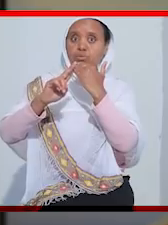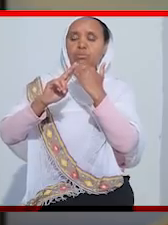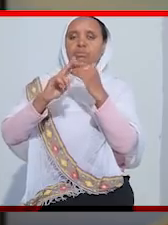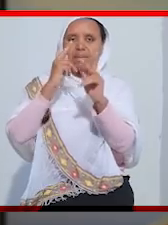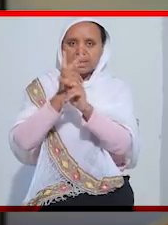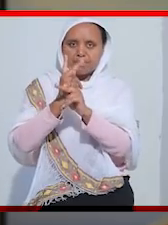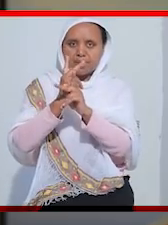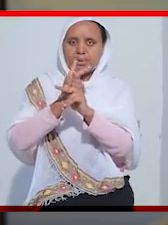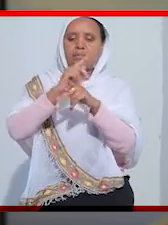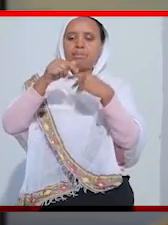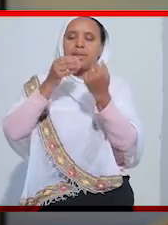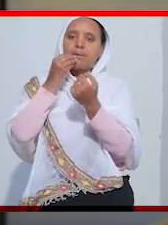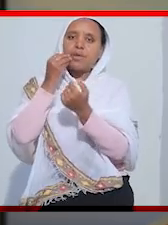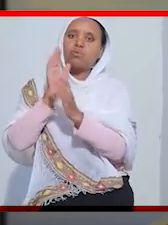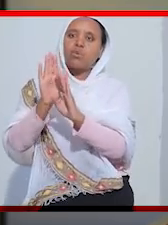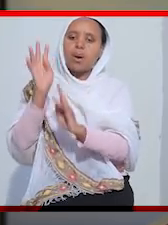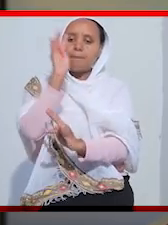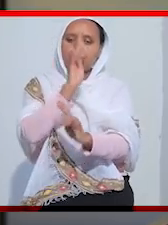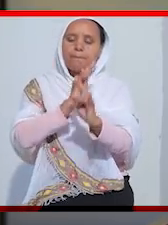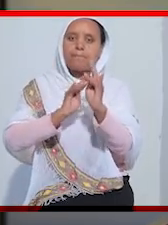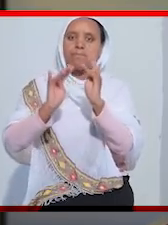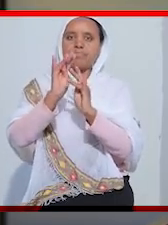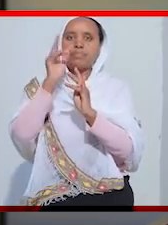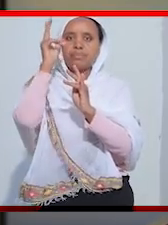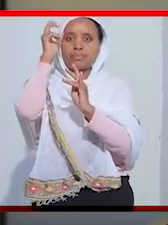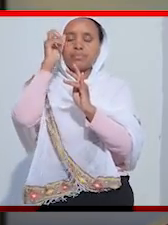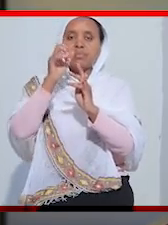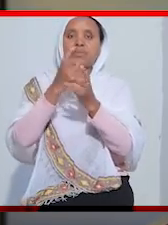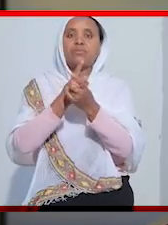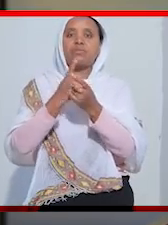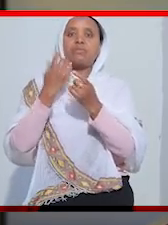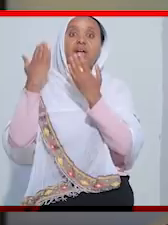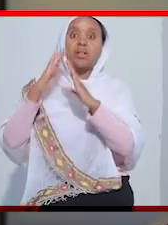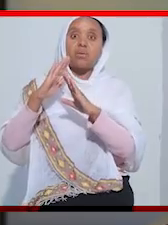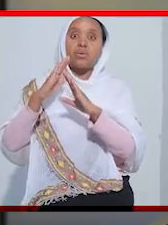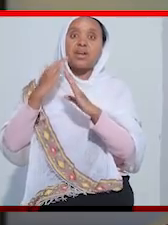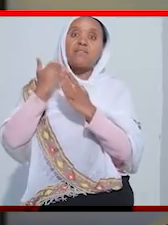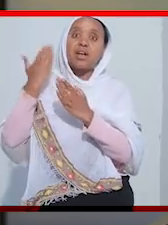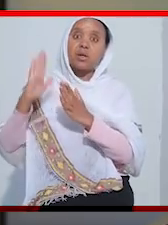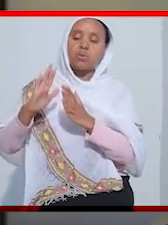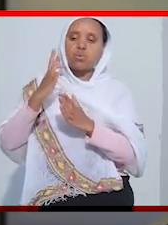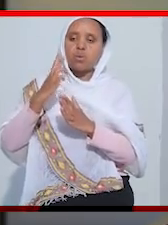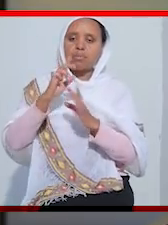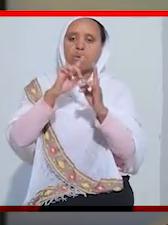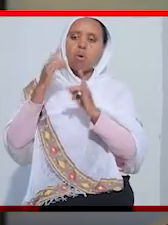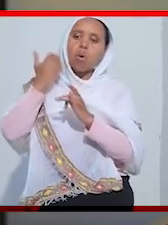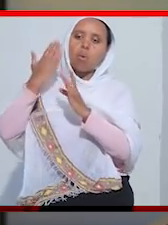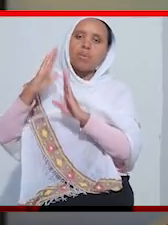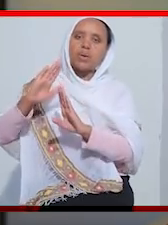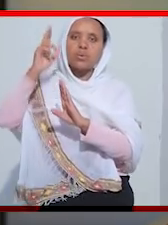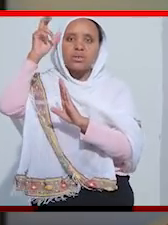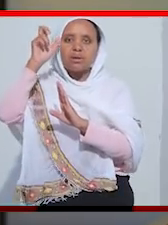ወተአቅቦቱ መጠበቅ በይንተ ቤቱ መከራተ ሰይጣን ፈያታዊ ለባዊ፣ ከፈያታዊው ወይም